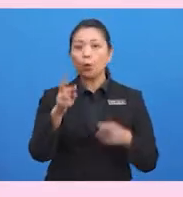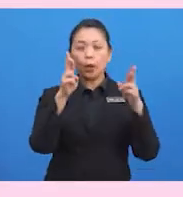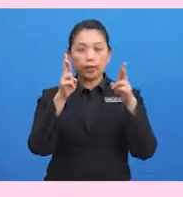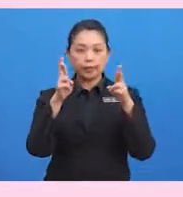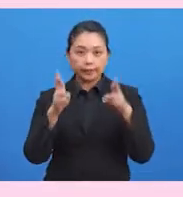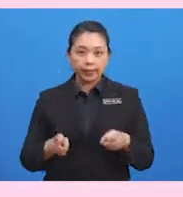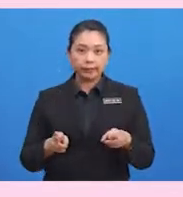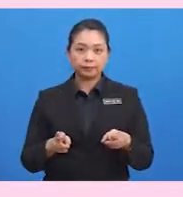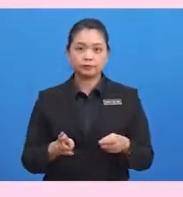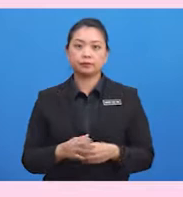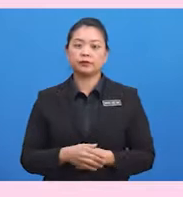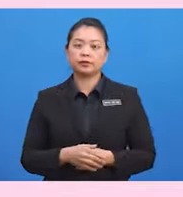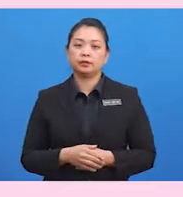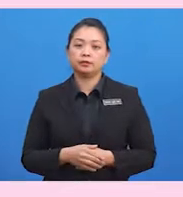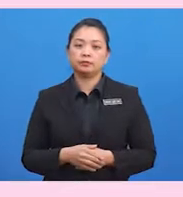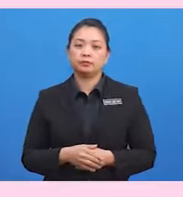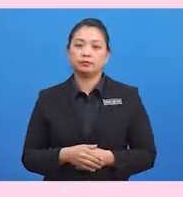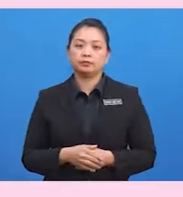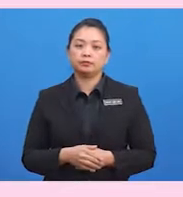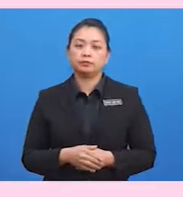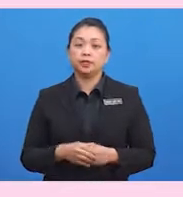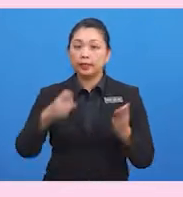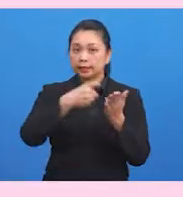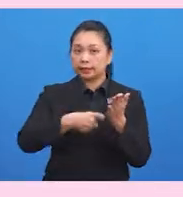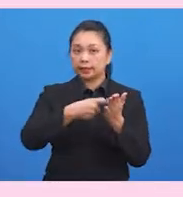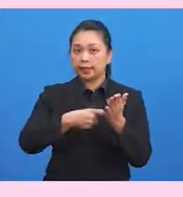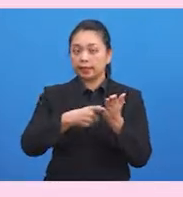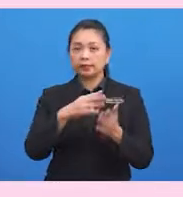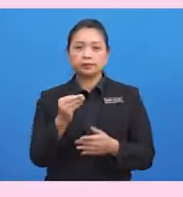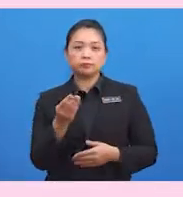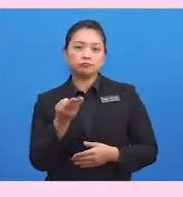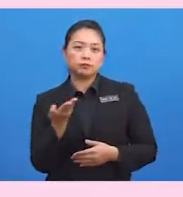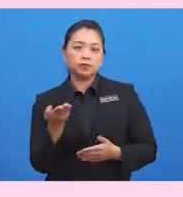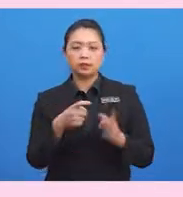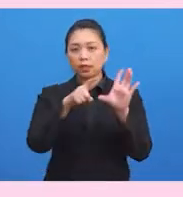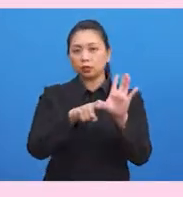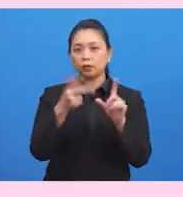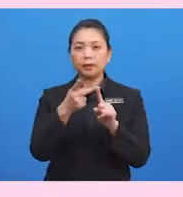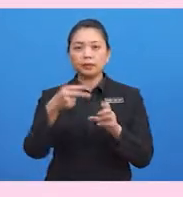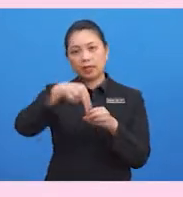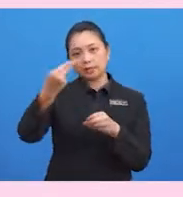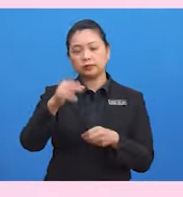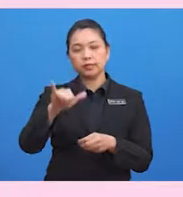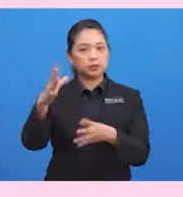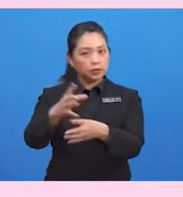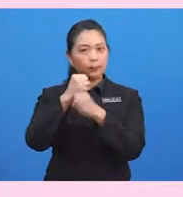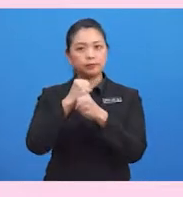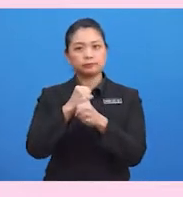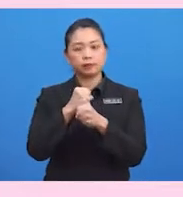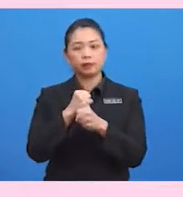kado nilai atau jumlah pemberian adalah berdasarkan hasil yang diperoleh